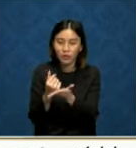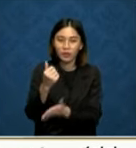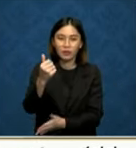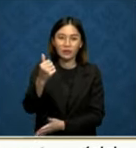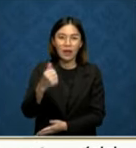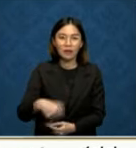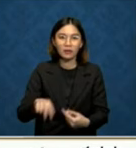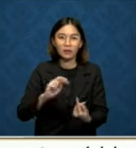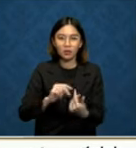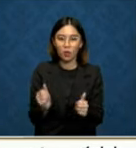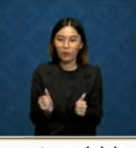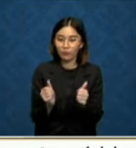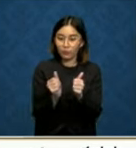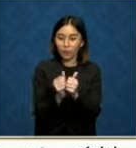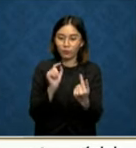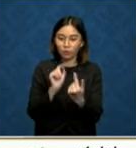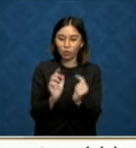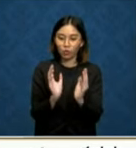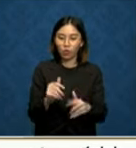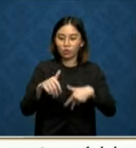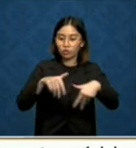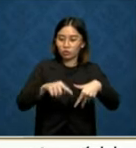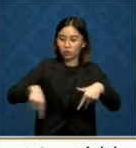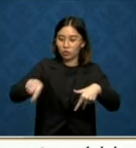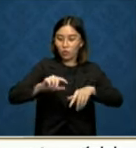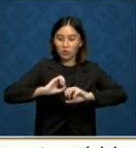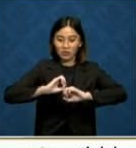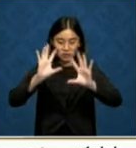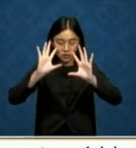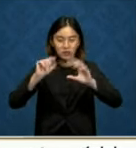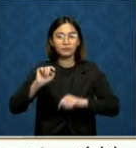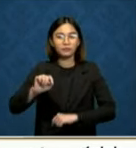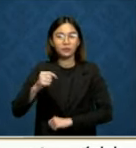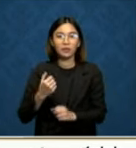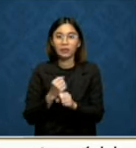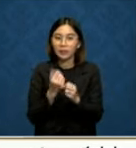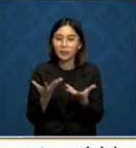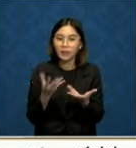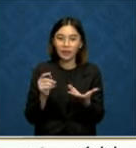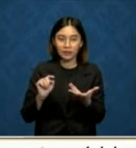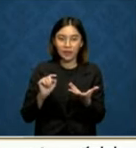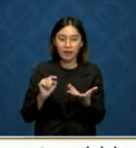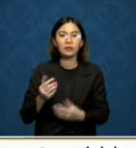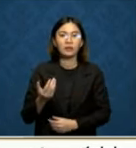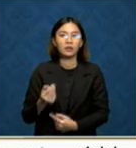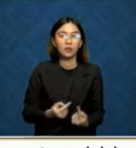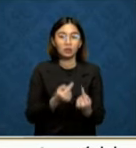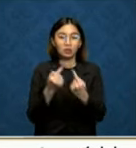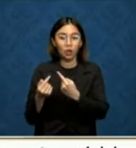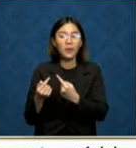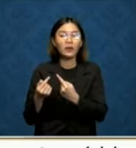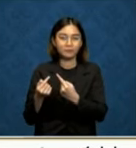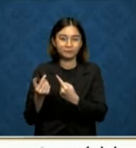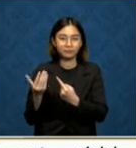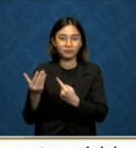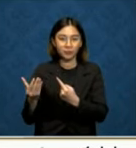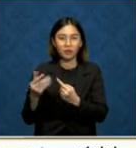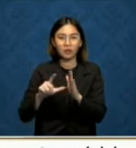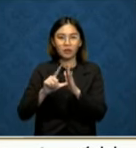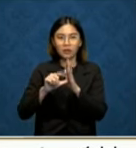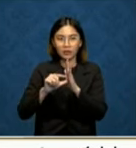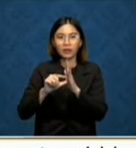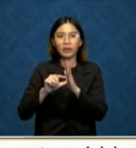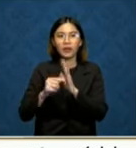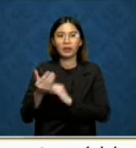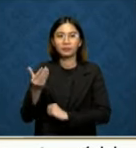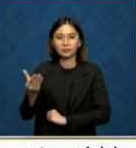บ เรายือยข้างท Kimชัดเจน มันยืนอยขฤลิโพกยังไก็เดี๋วต่อด้วยท่านเลขา